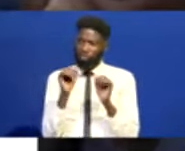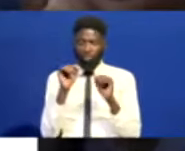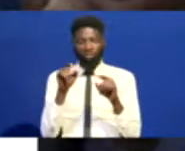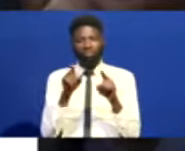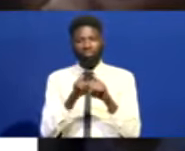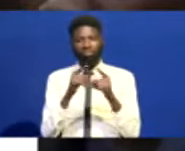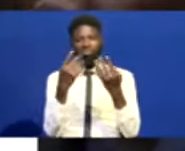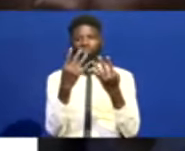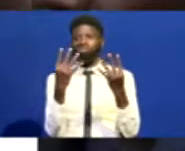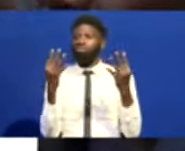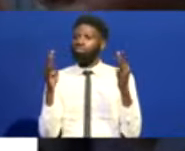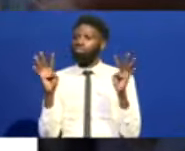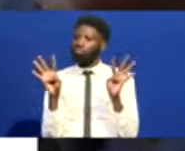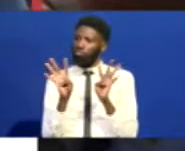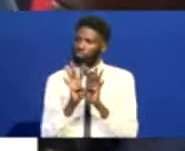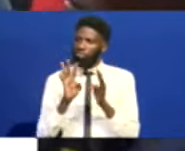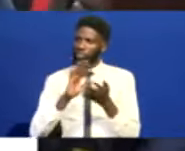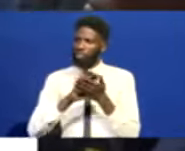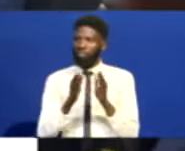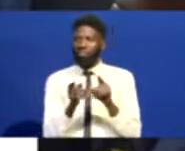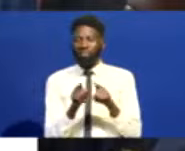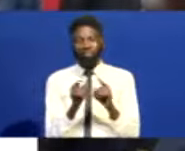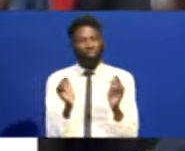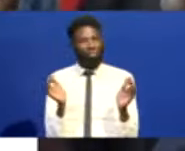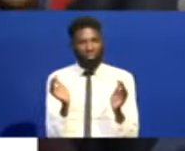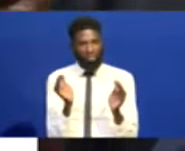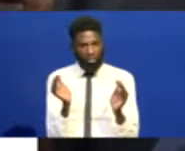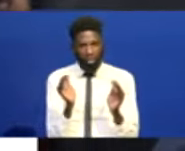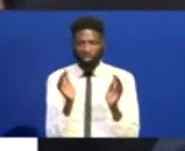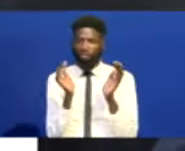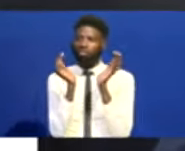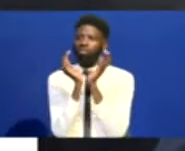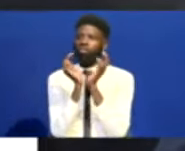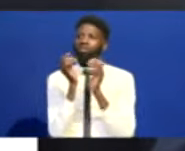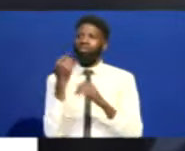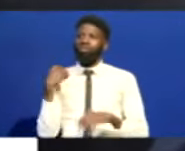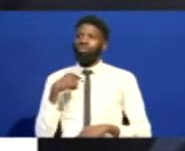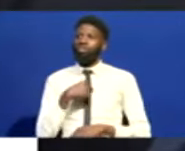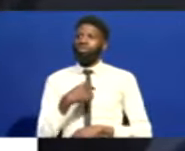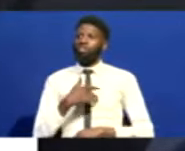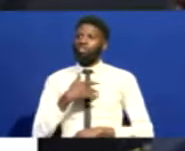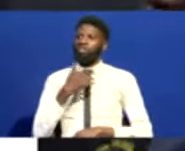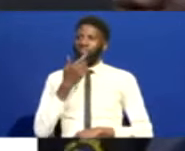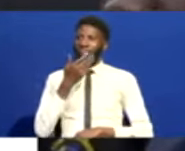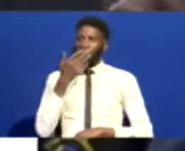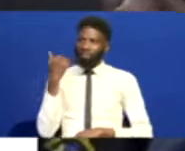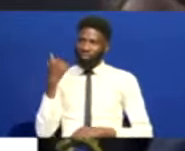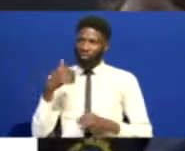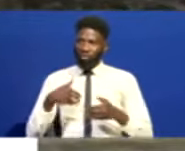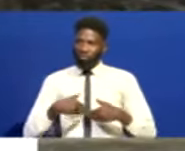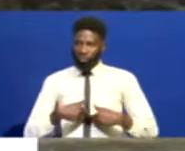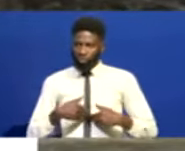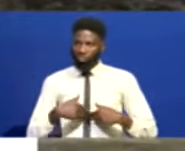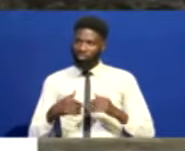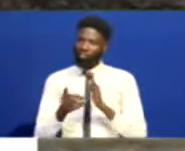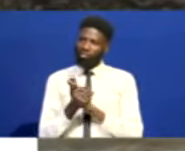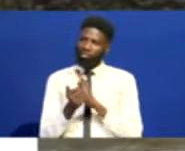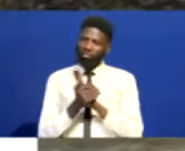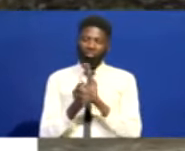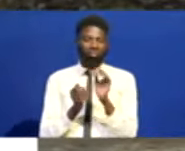wall. Ikue kama ka small stadium. Tutakuwa tunapenda sana vijana wakuze talent, sport iendelee.